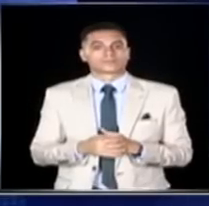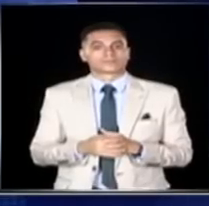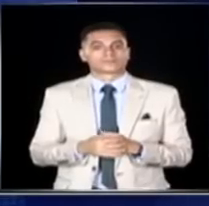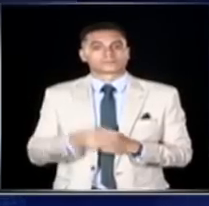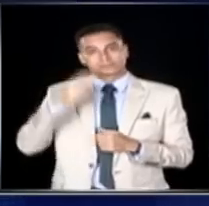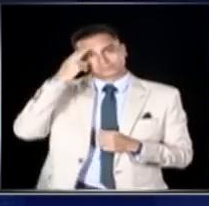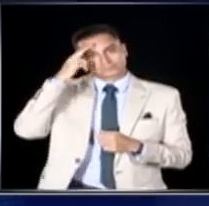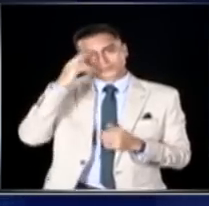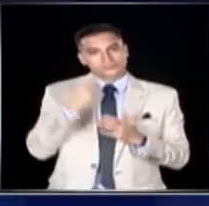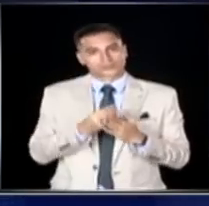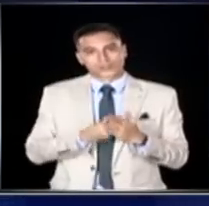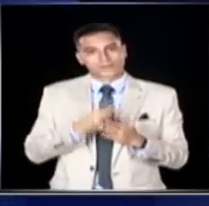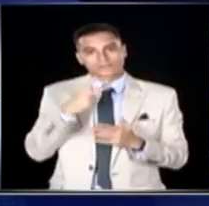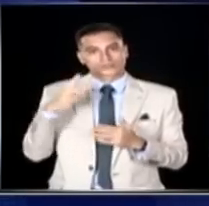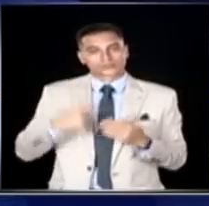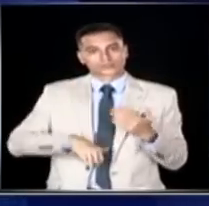2022؟